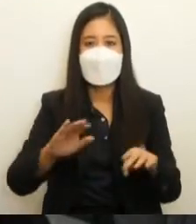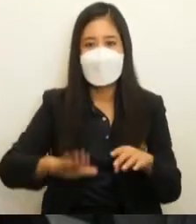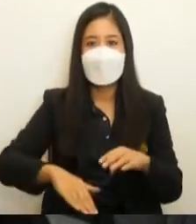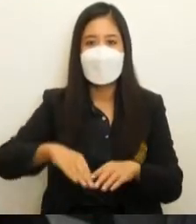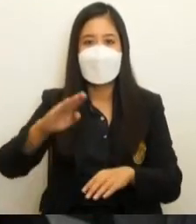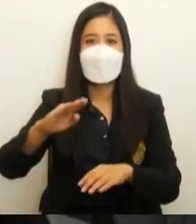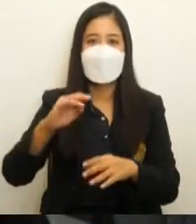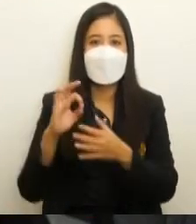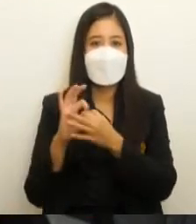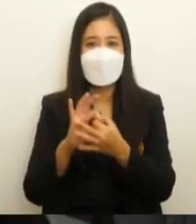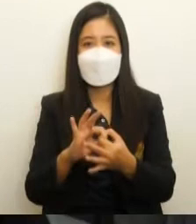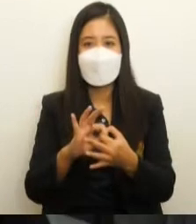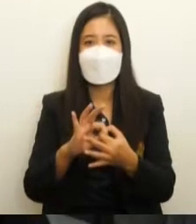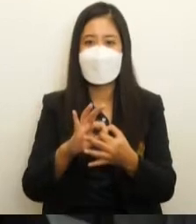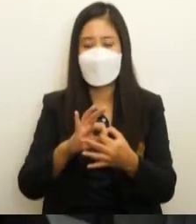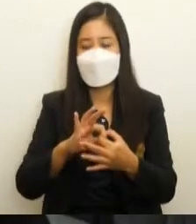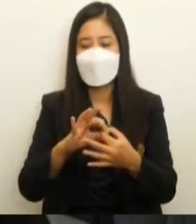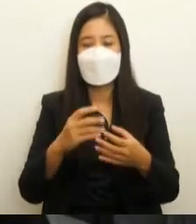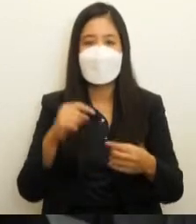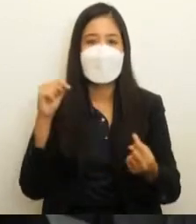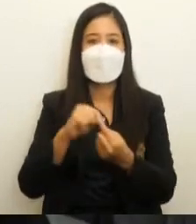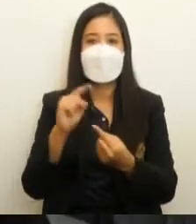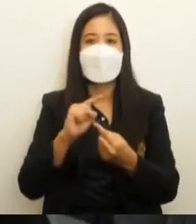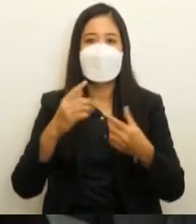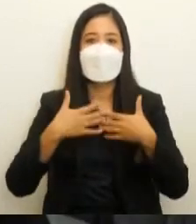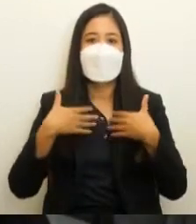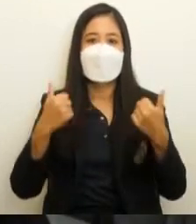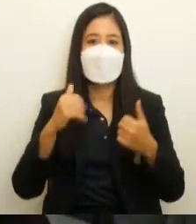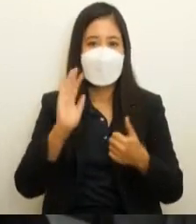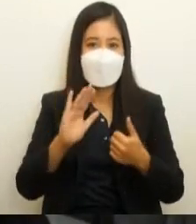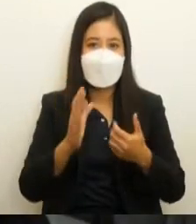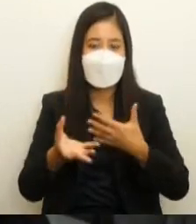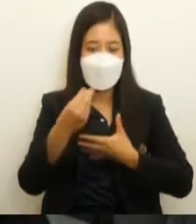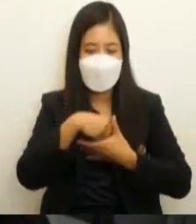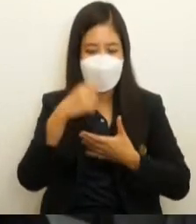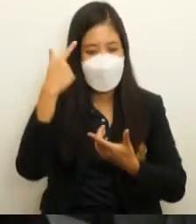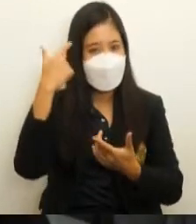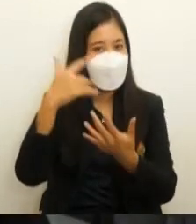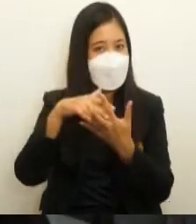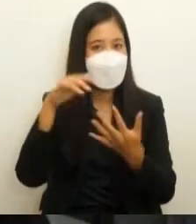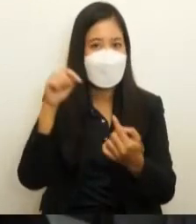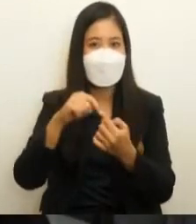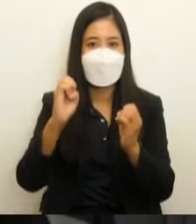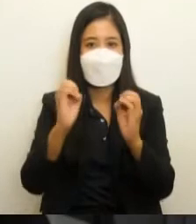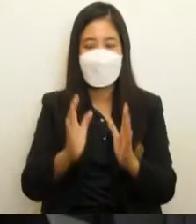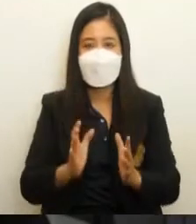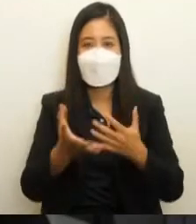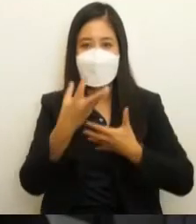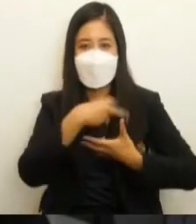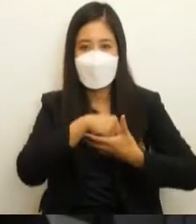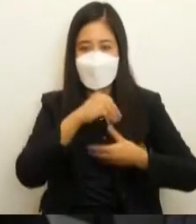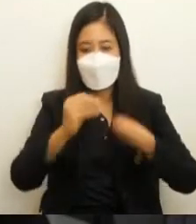กพันที่เกิดขึ้นกับสิ่งที่เป็นยาอายุวัฒนะที่ทำให้ความสดชื่นของคุณ